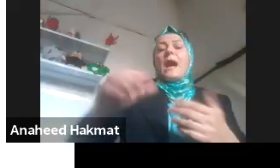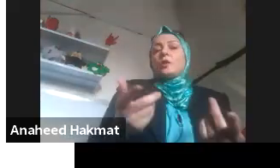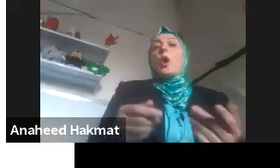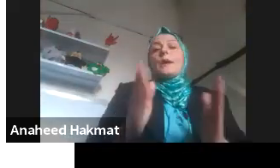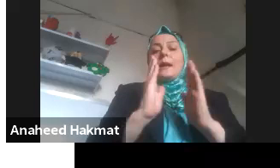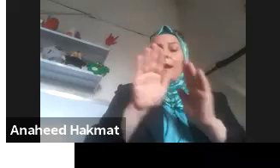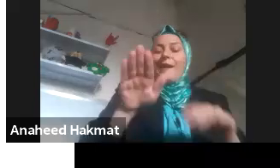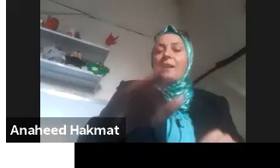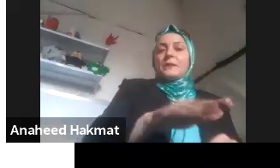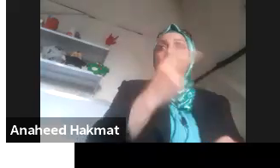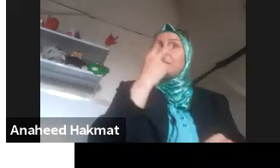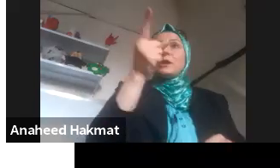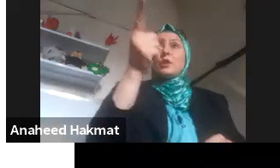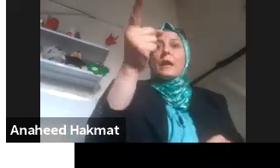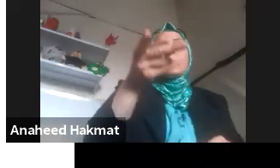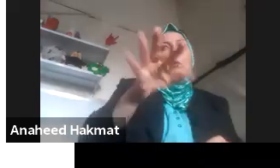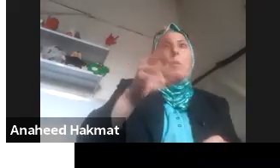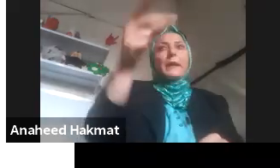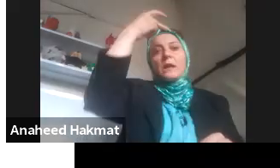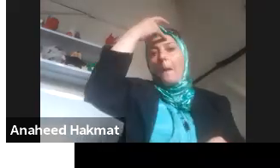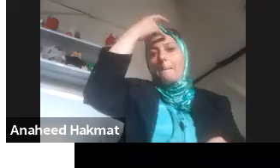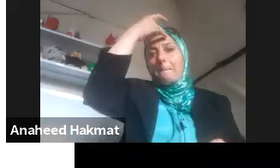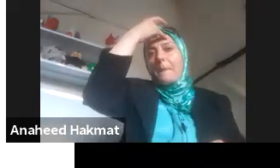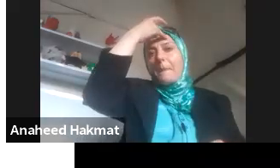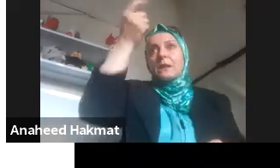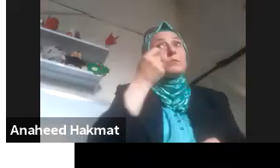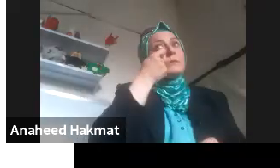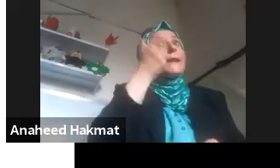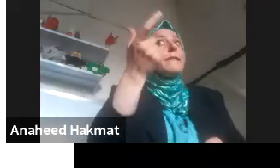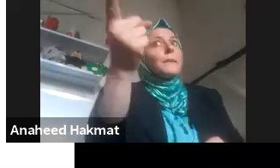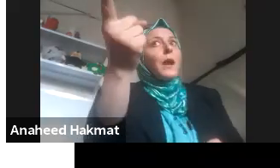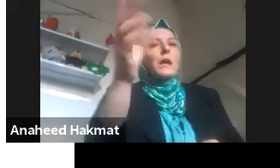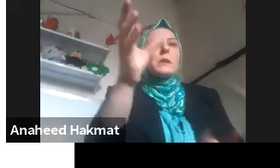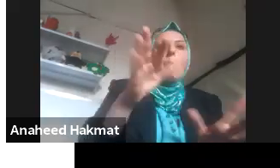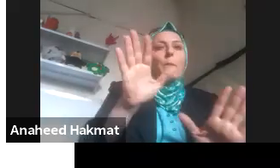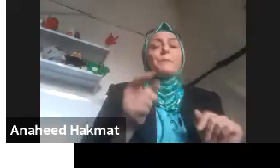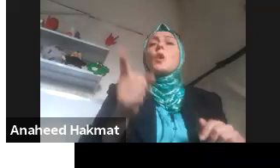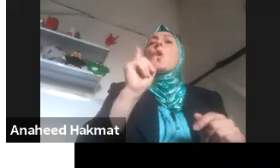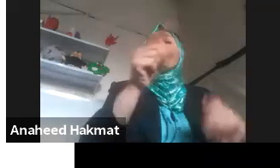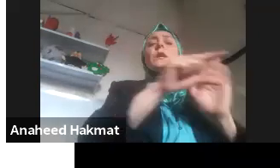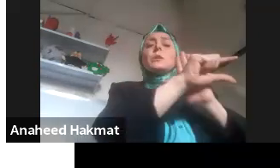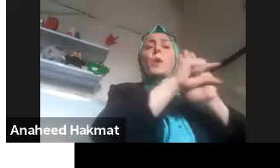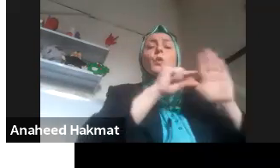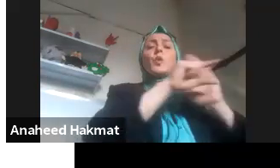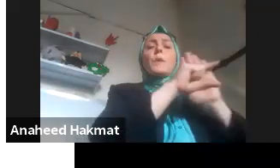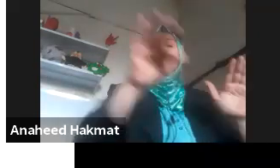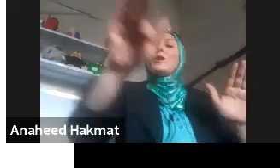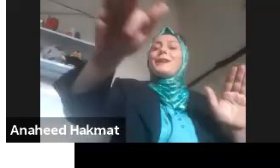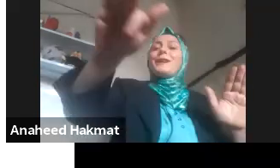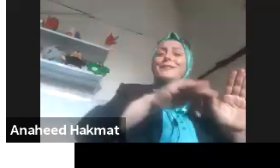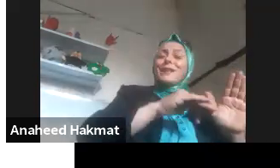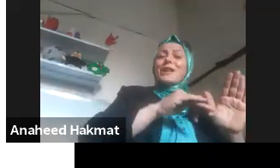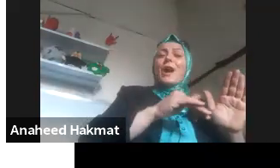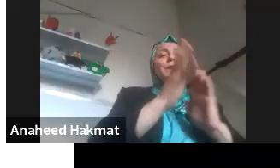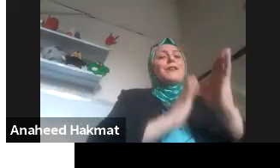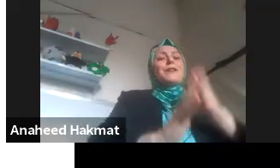عليهم أي مؤشرات لازم ننتبه إلها، وكل قضية ضمان العودة الآمنة والجودة. ليش